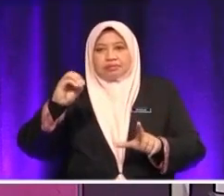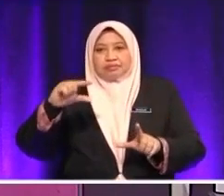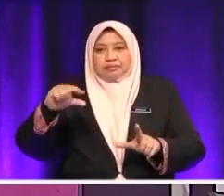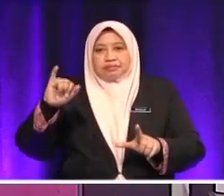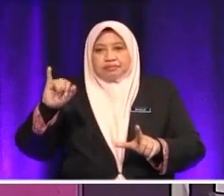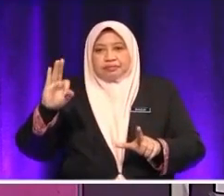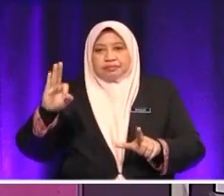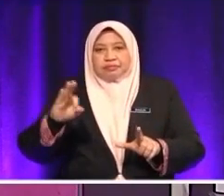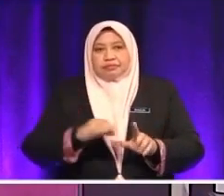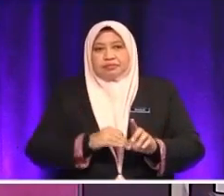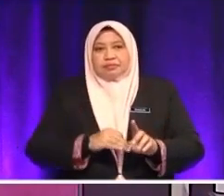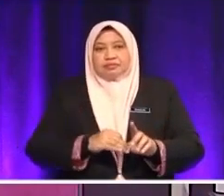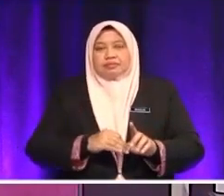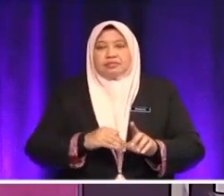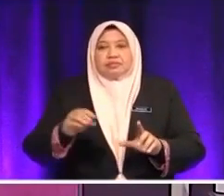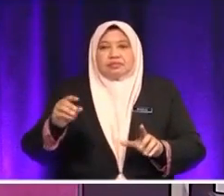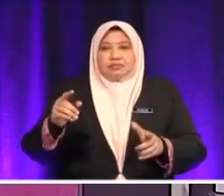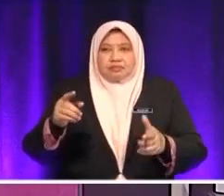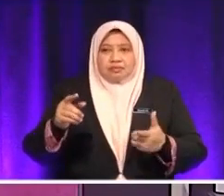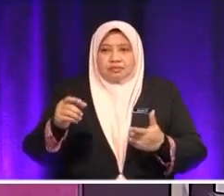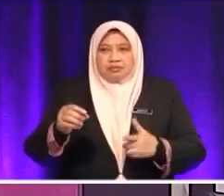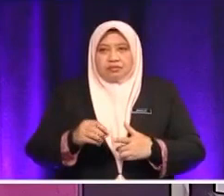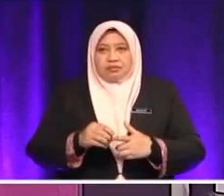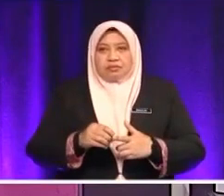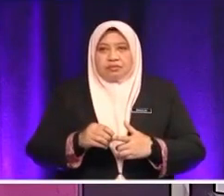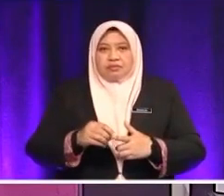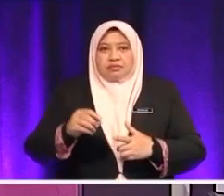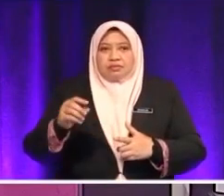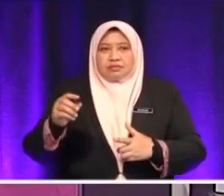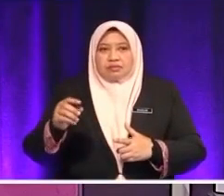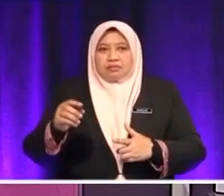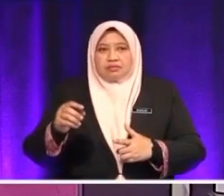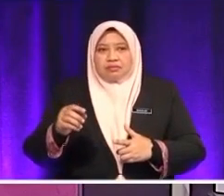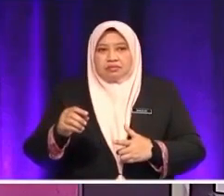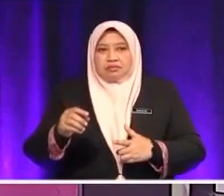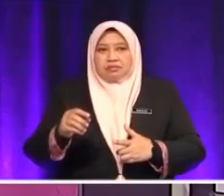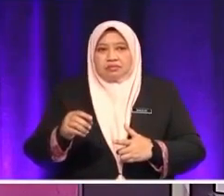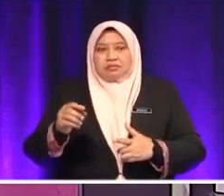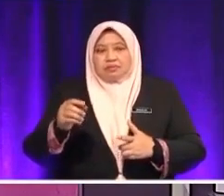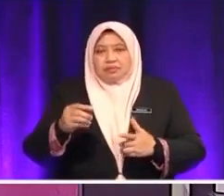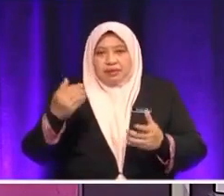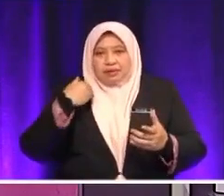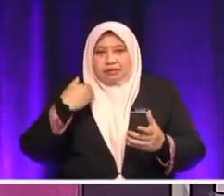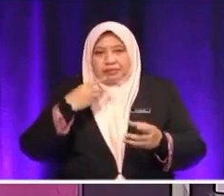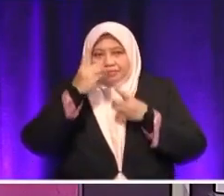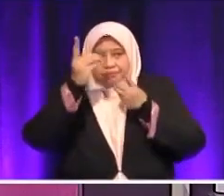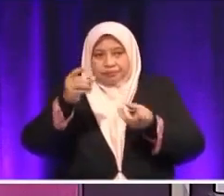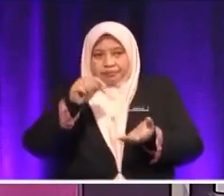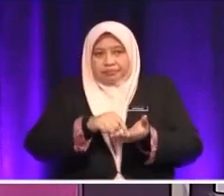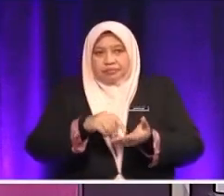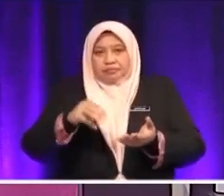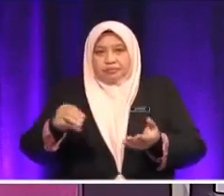ini barulah murid boleh melukis graf Ogive jadi murid jangan